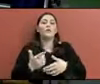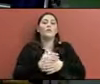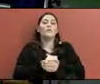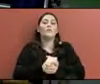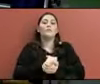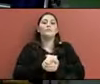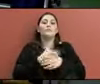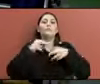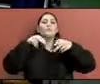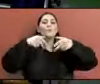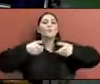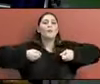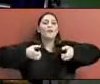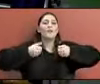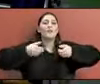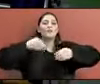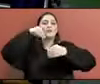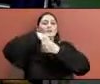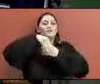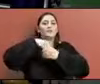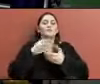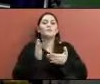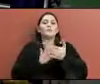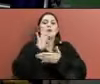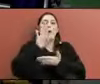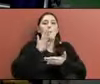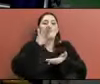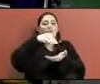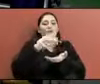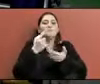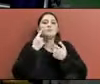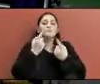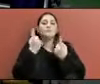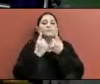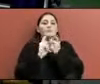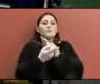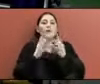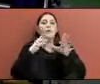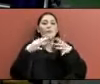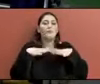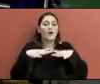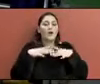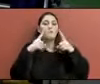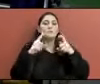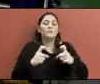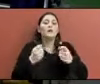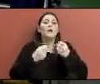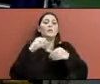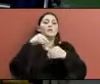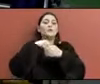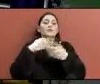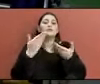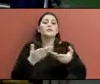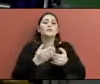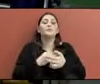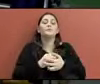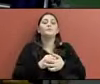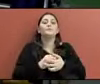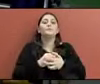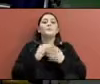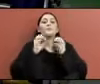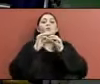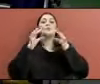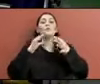var mı diye bir evet, açarsak konuyu. Çok teşekkür ederim. Şimdi Büyükşehir